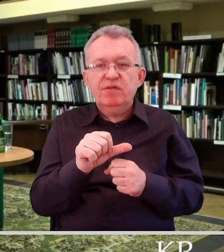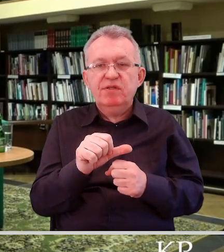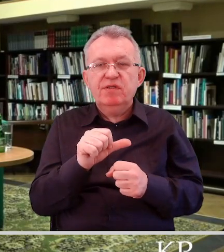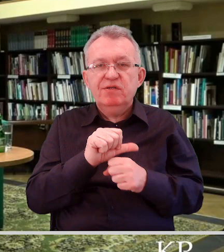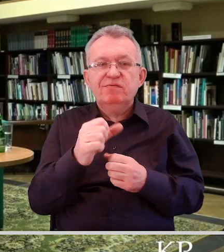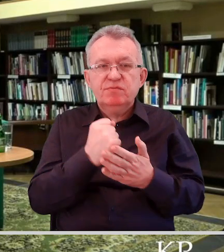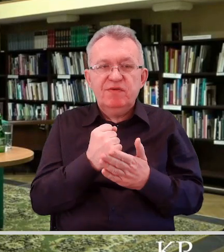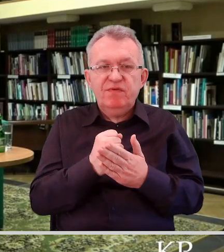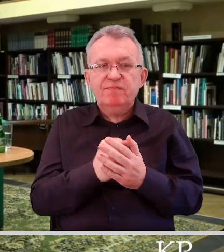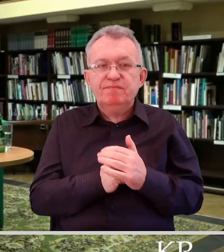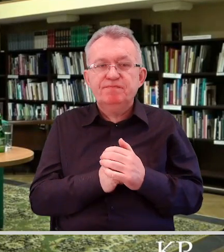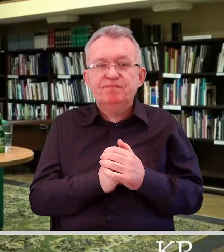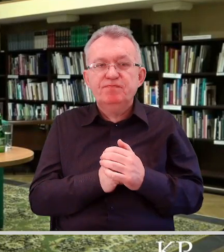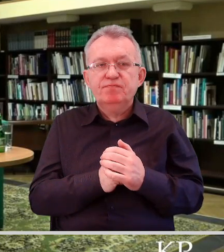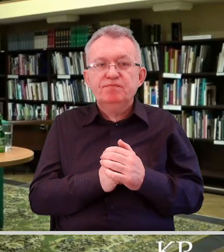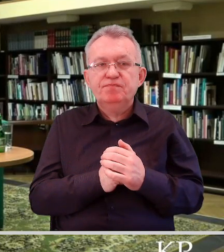nierozstrzygalne kwestie, bo